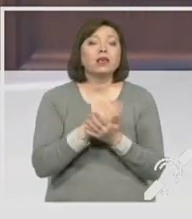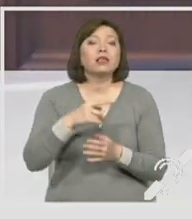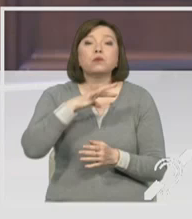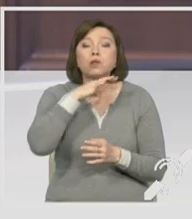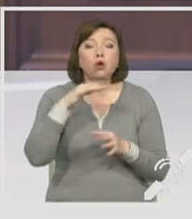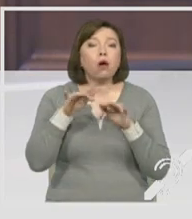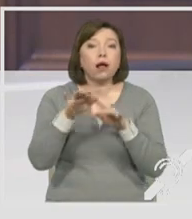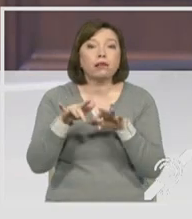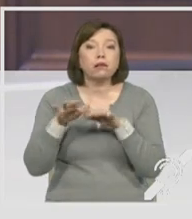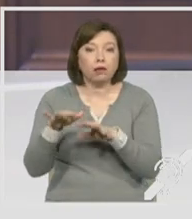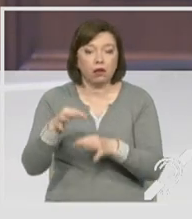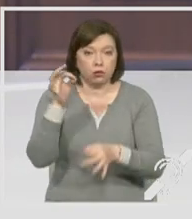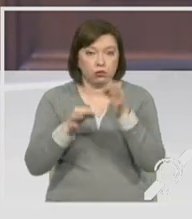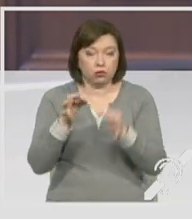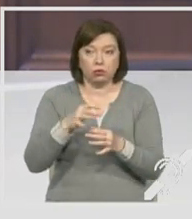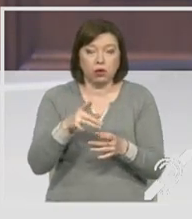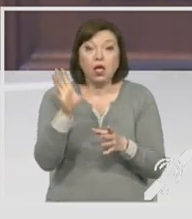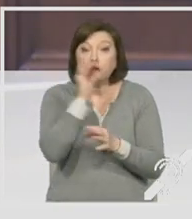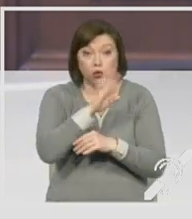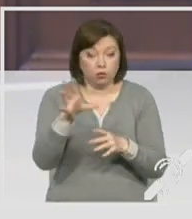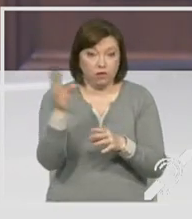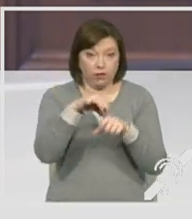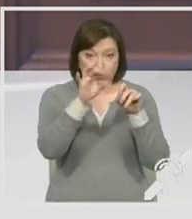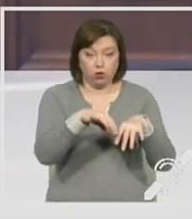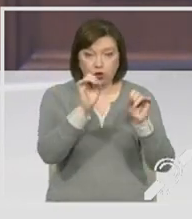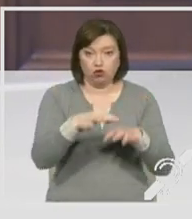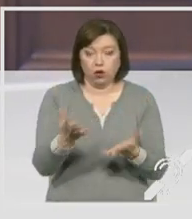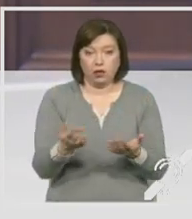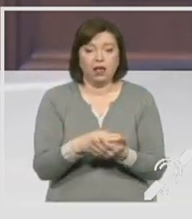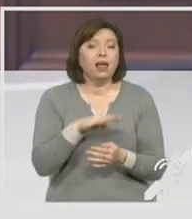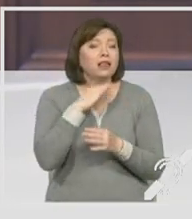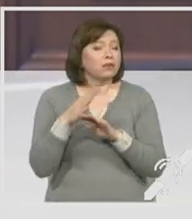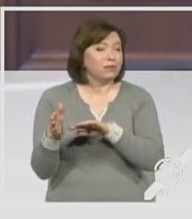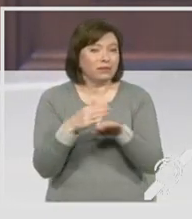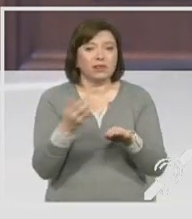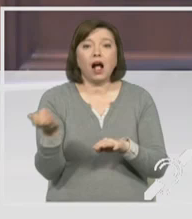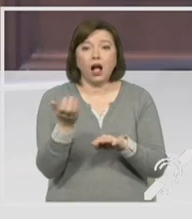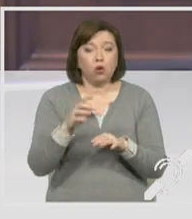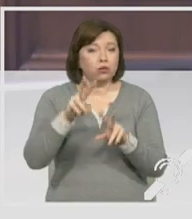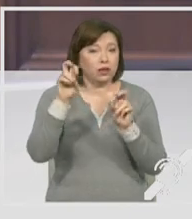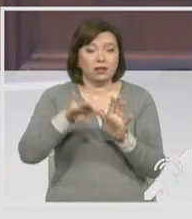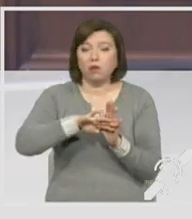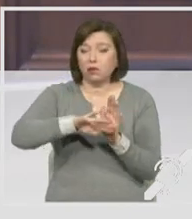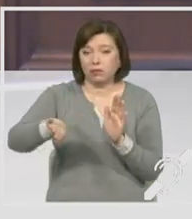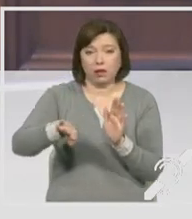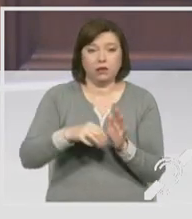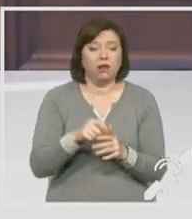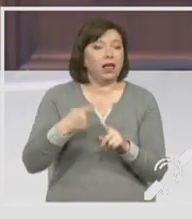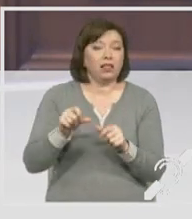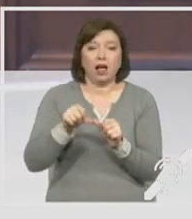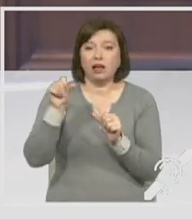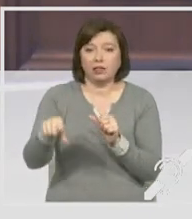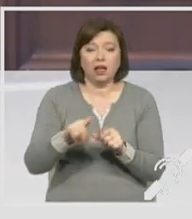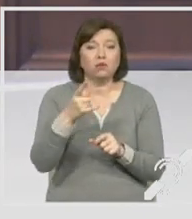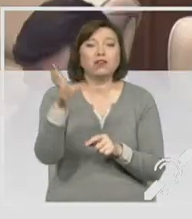noastre nu reușesc fizic Eu nu vreau să mă refer la subiectul găgăuze că eu aici înțeleg că se fac eforturi concentrate